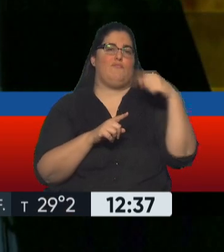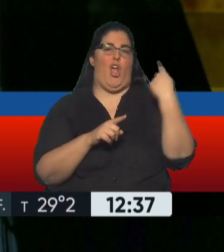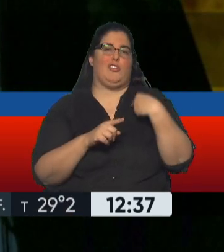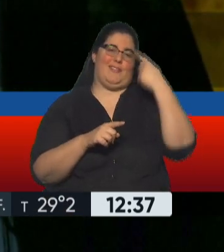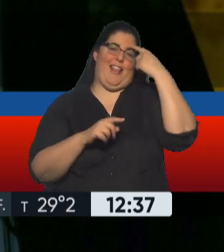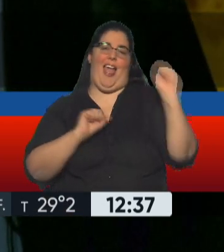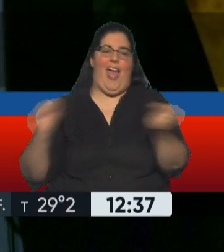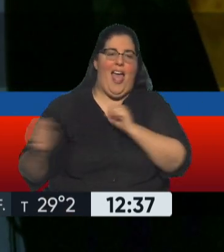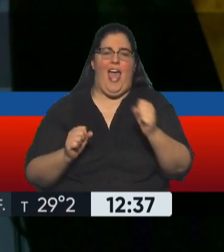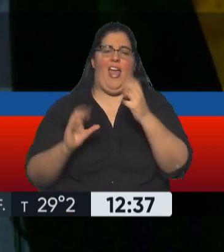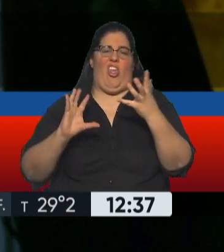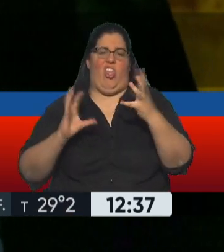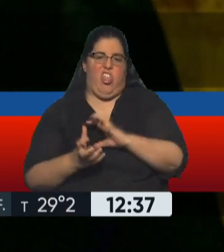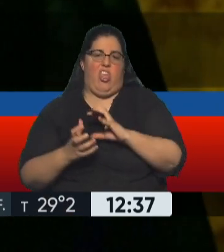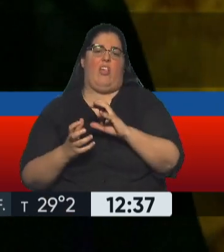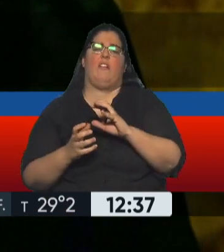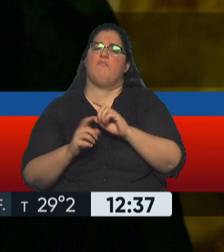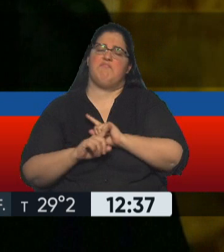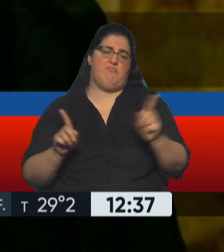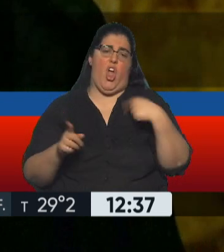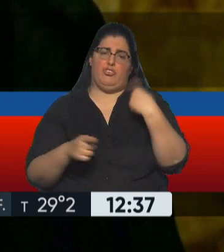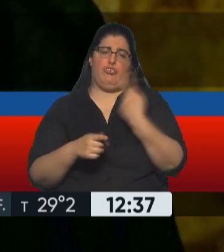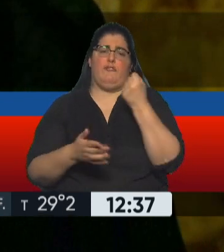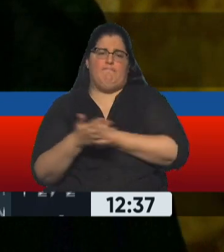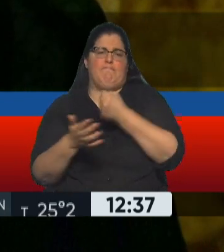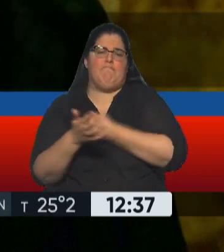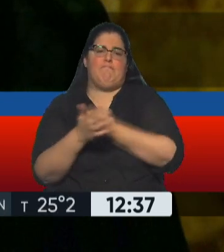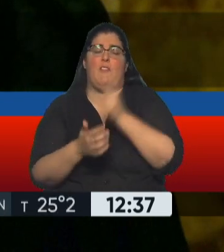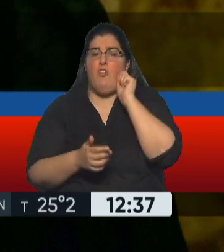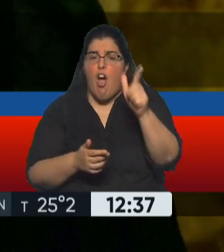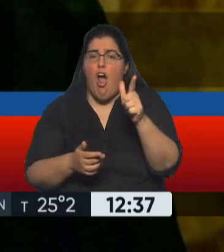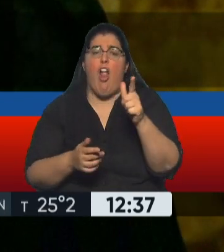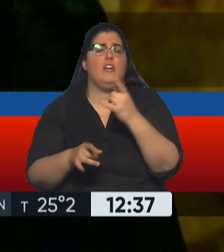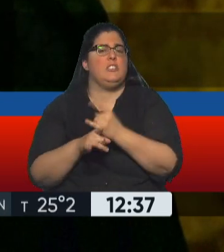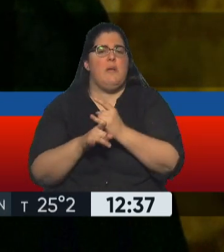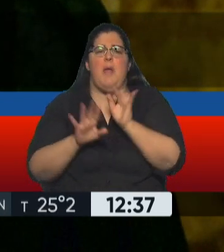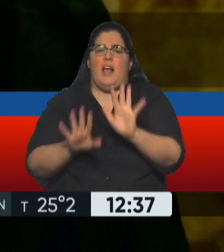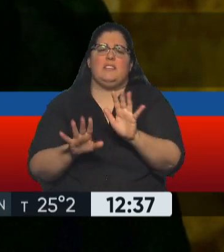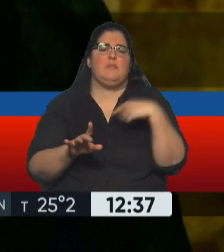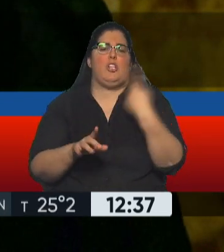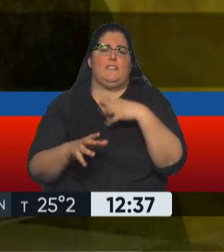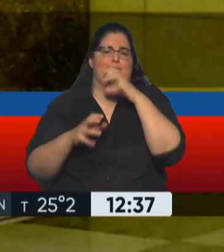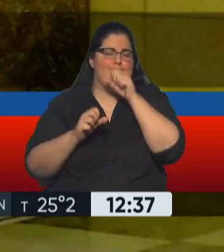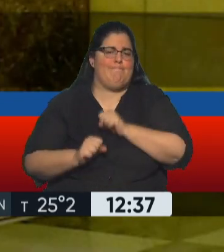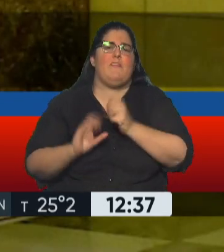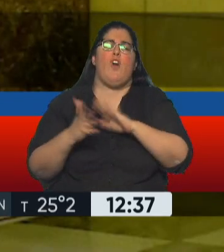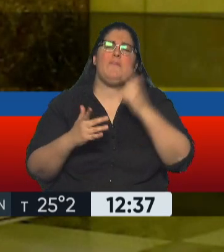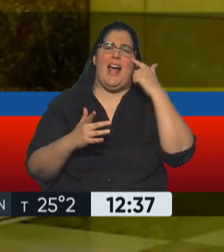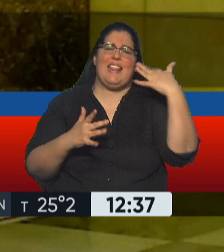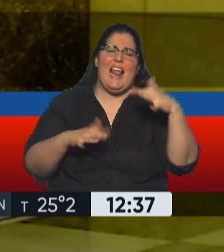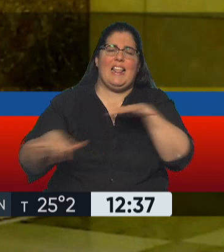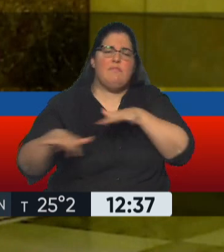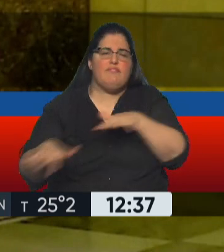و همواره جواب خواهد داد. مقاومت هوشمند و پویای جمهوری اسلامی برآمده از